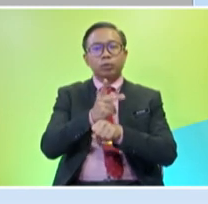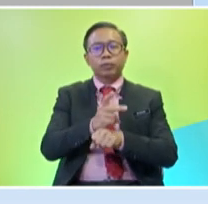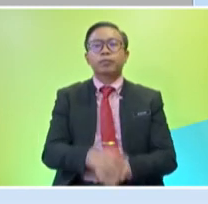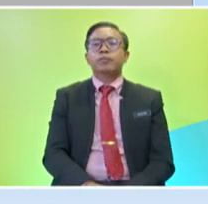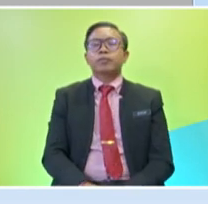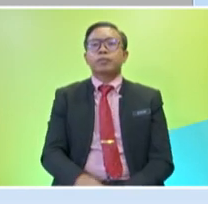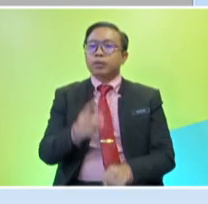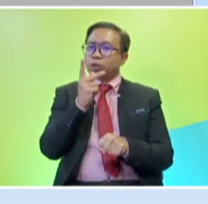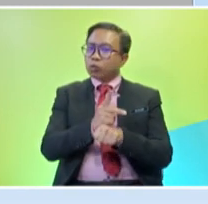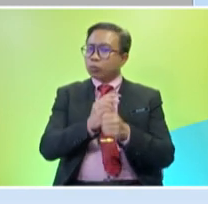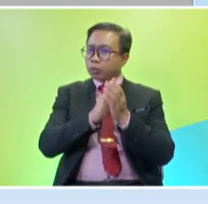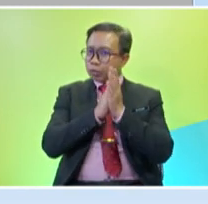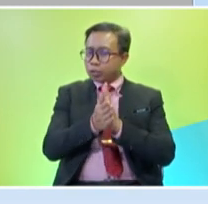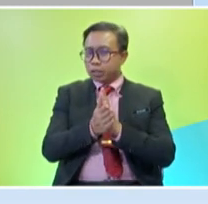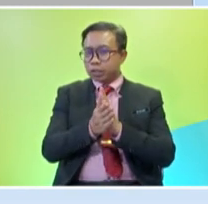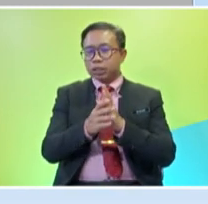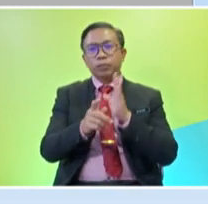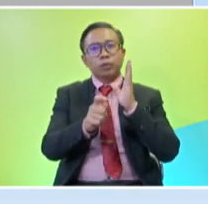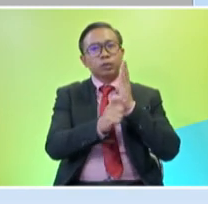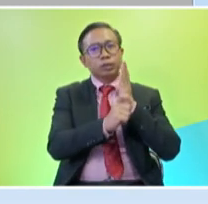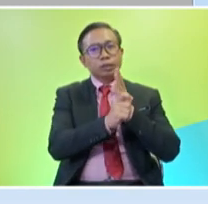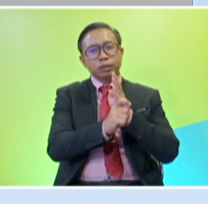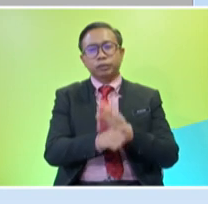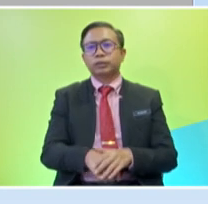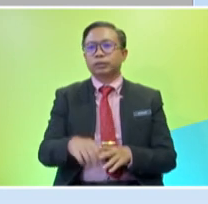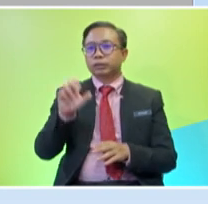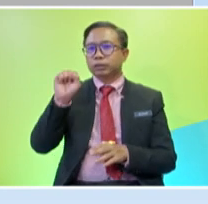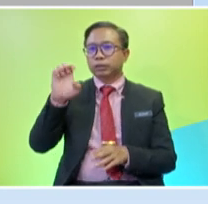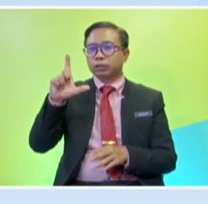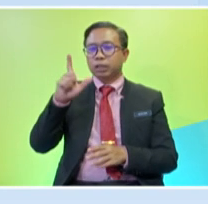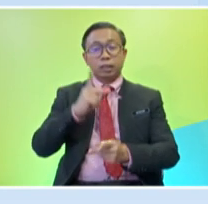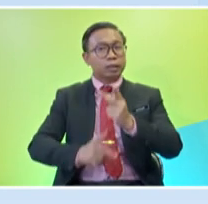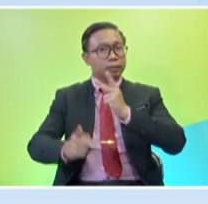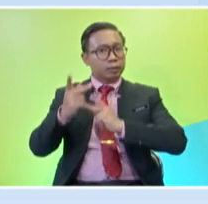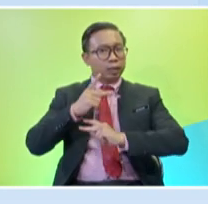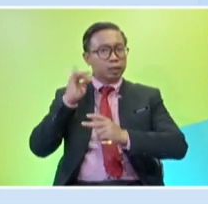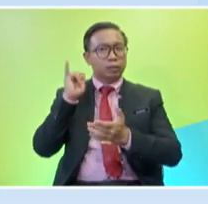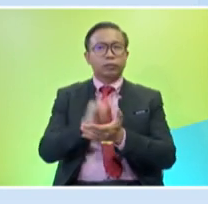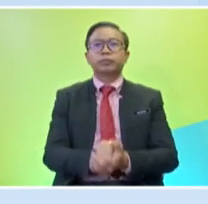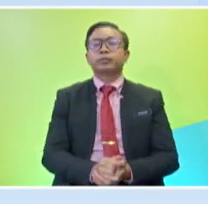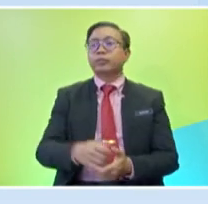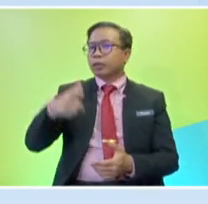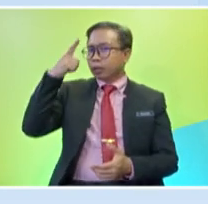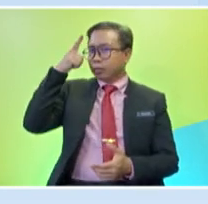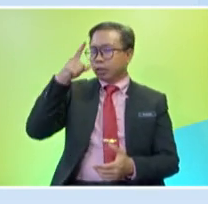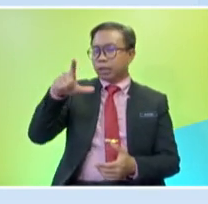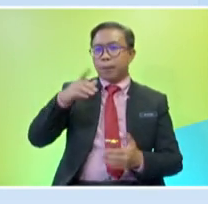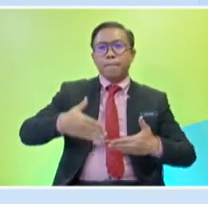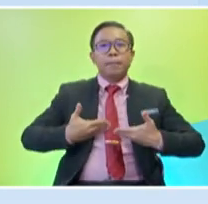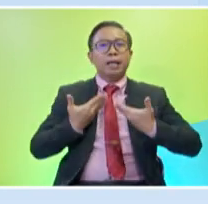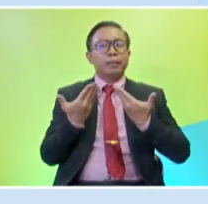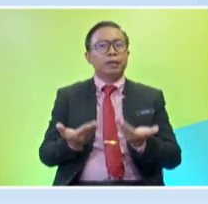bertindak sebagai Terminal positif sel kimia tersebut jadi kita boleh lihat macam